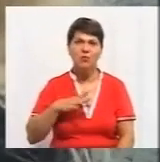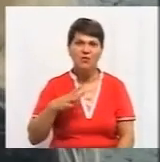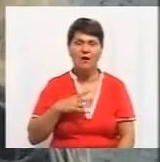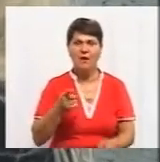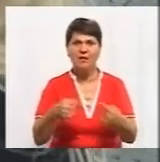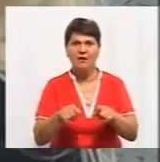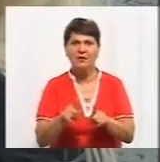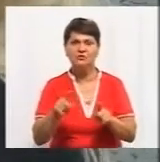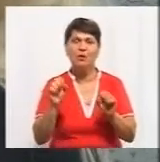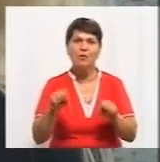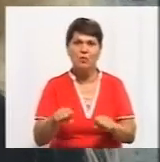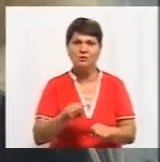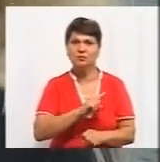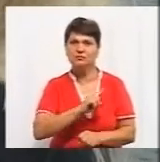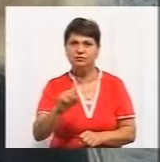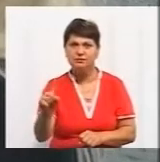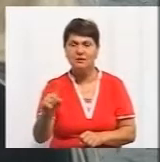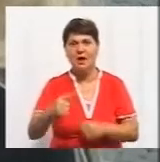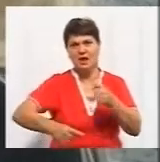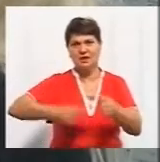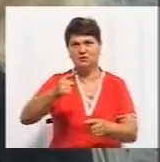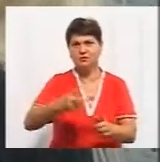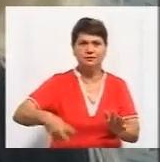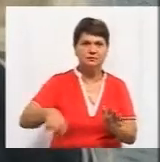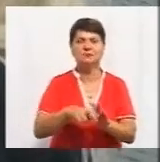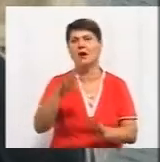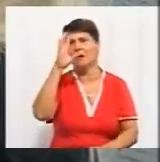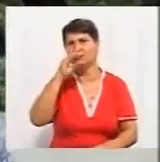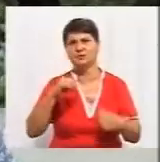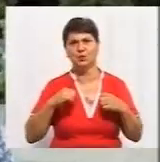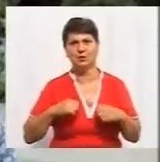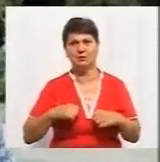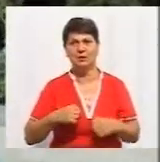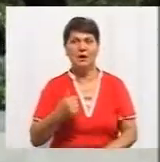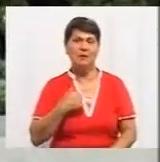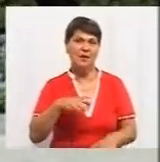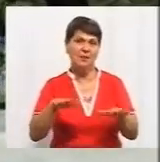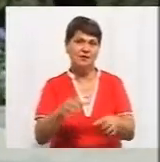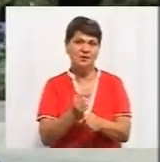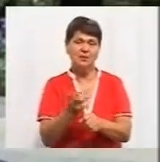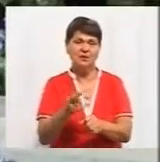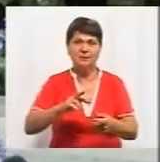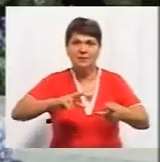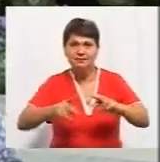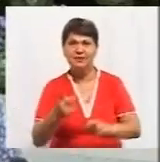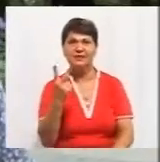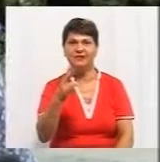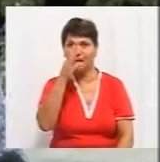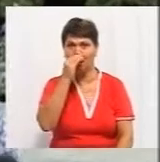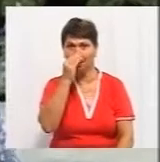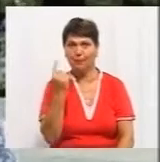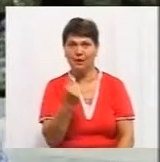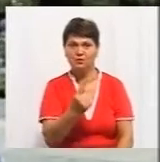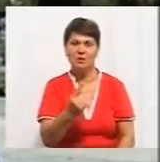таке, що може проїхати, то на наступний спокійно можна сісти. Мені до місця роботи потрібно змінити дві маршрутки.